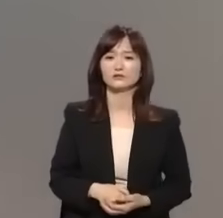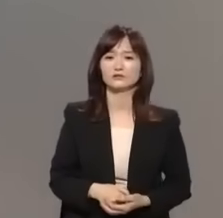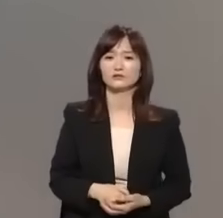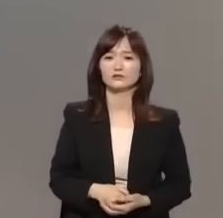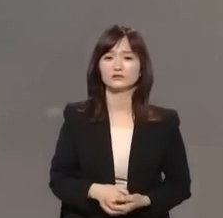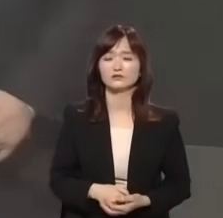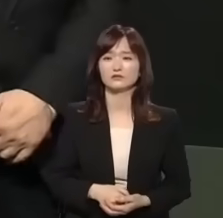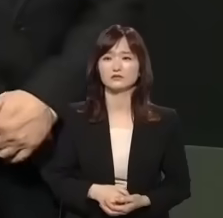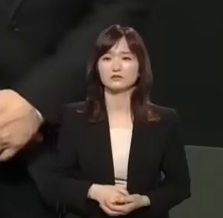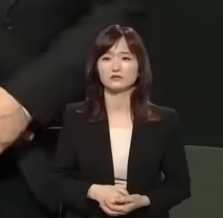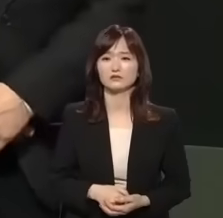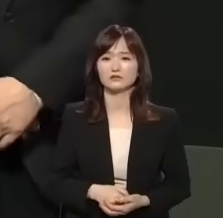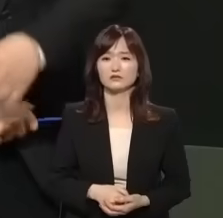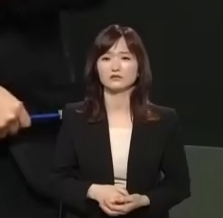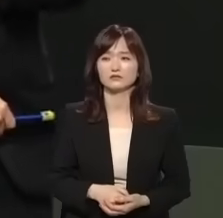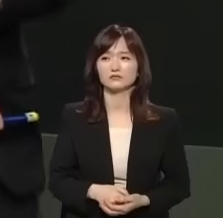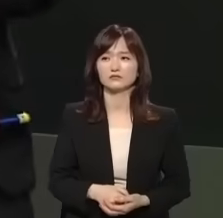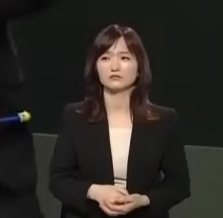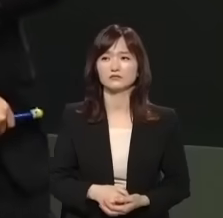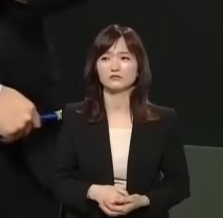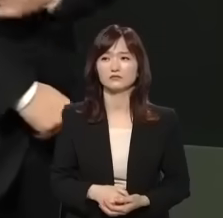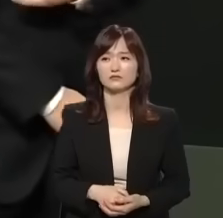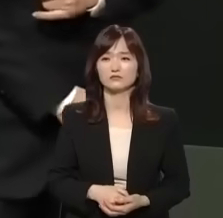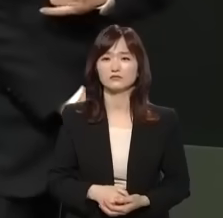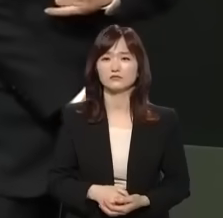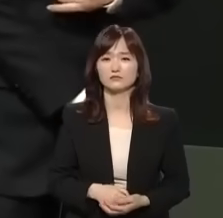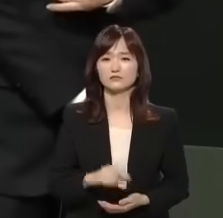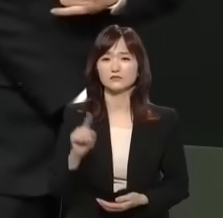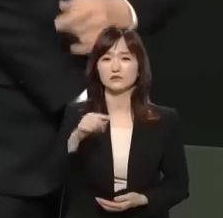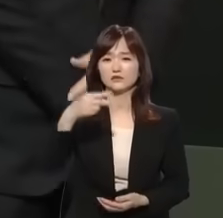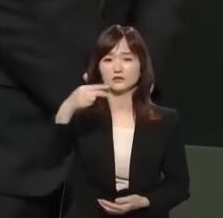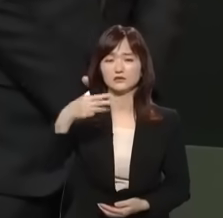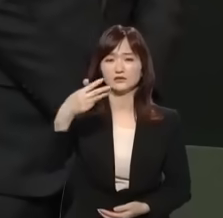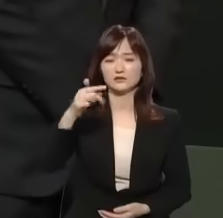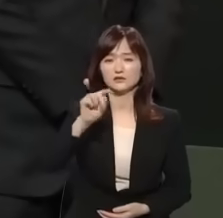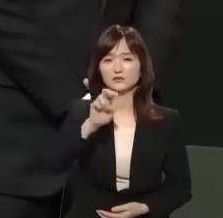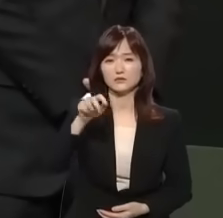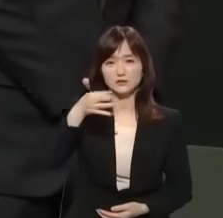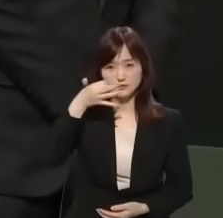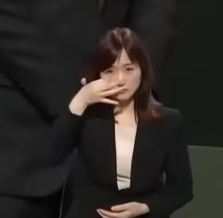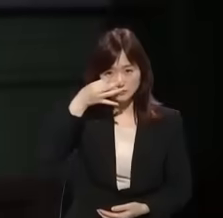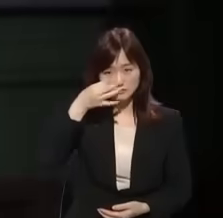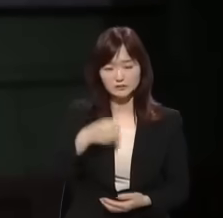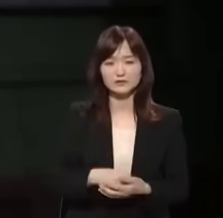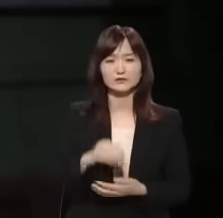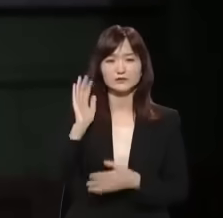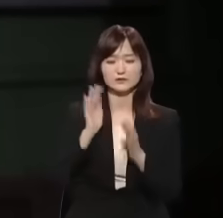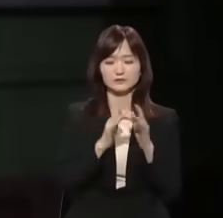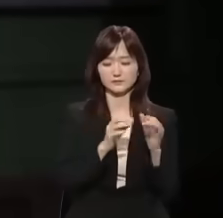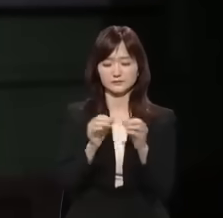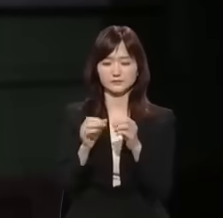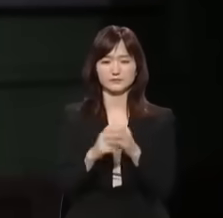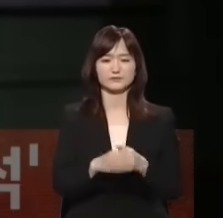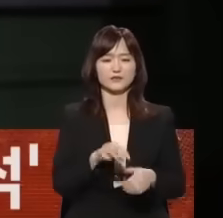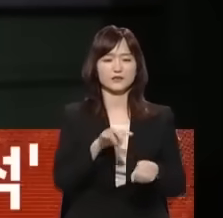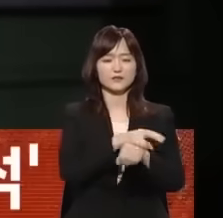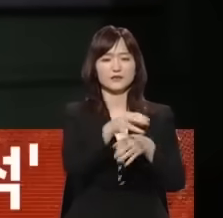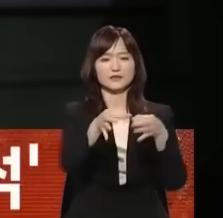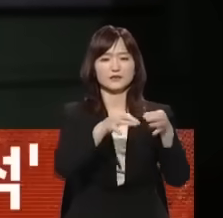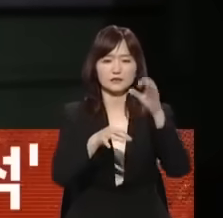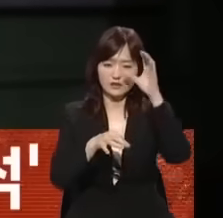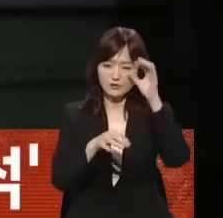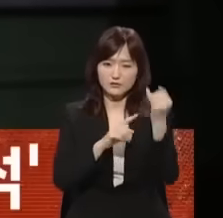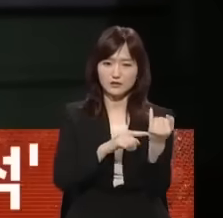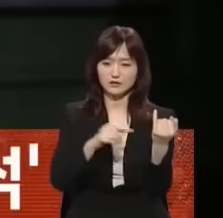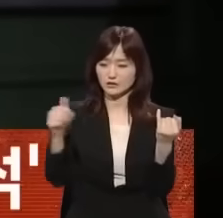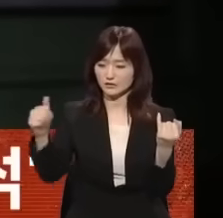아, 이건 어디서 좀 드라마 좀 봤어 지금. 네, 최근 한 온라인 커뮤니티에 편의점 알바생이 한 남성에게